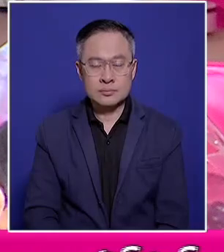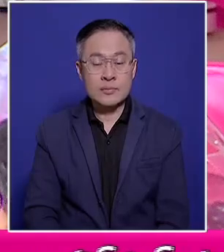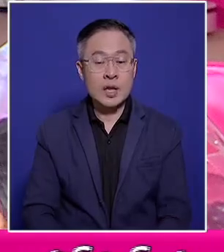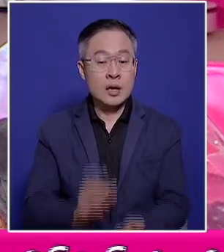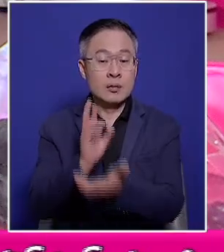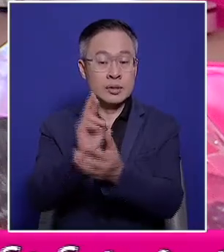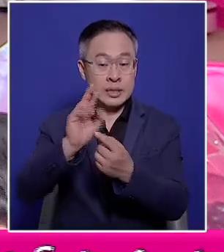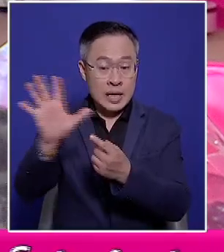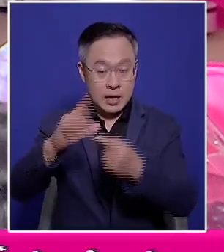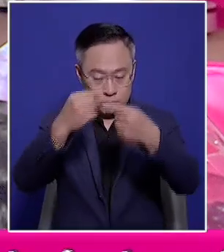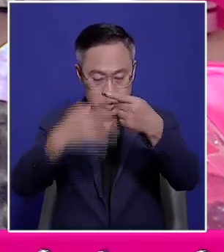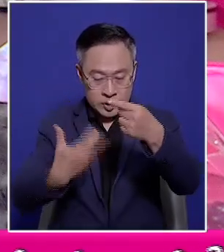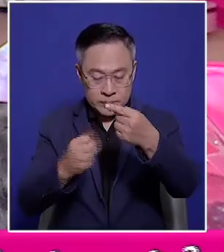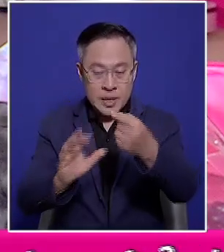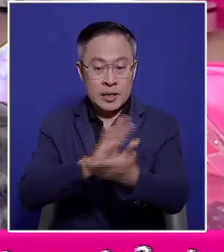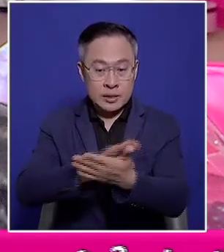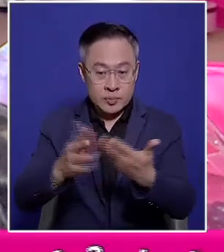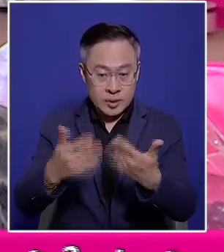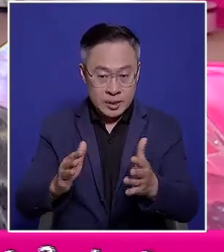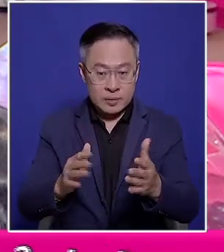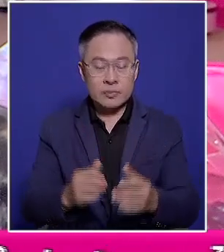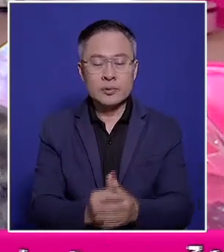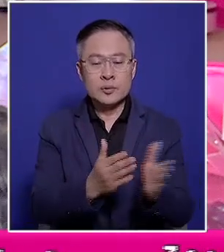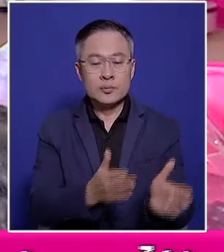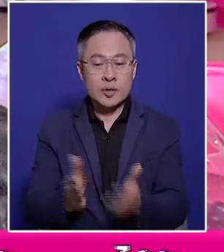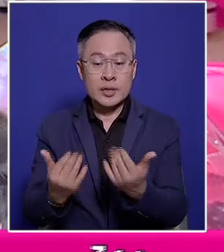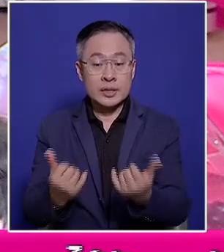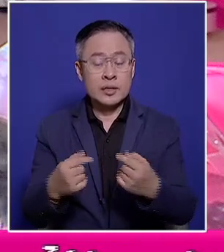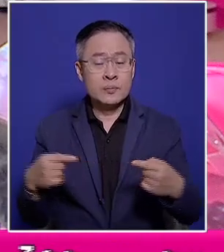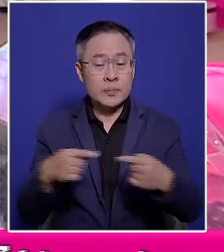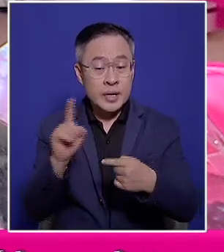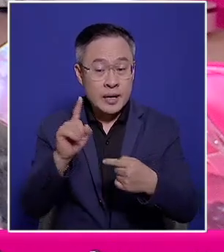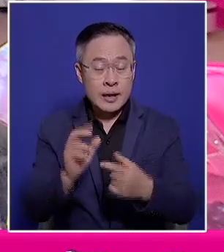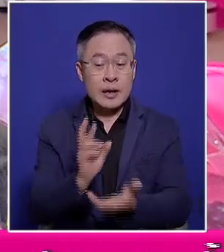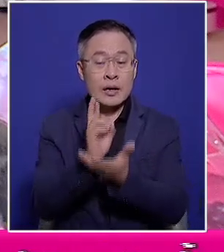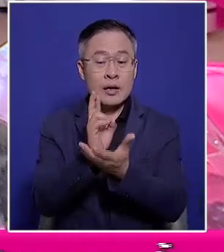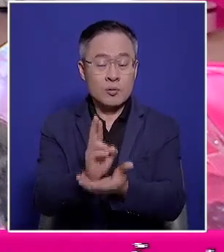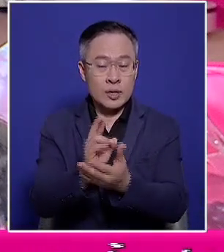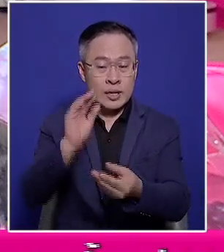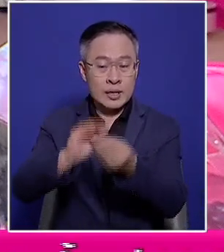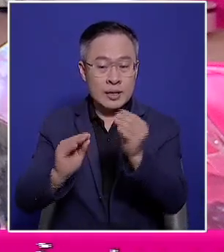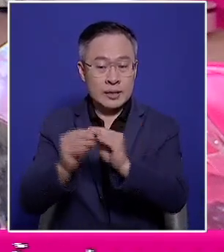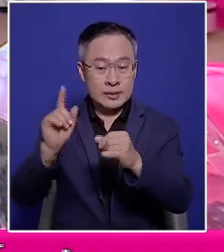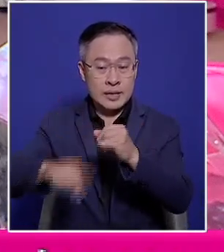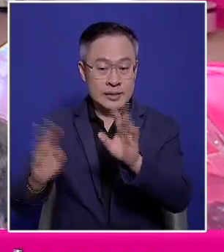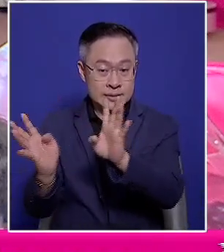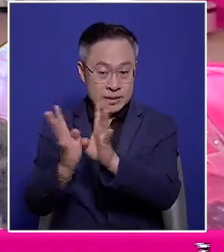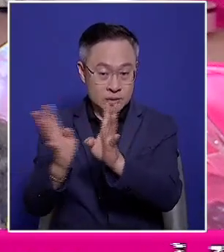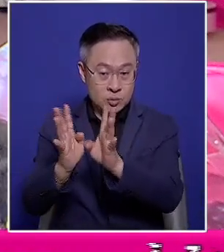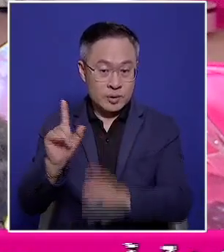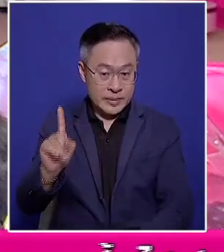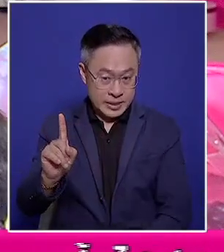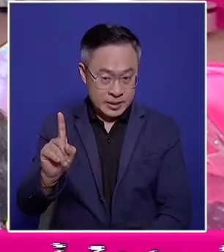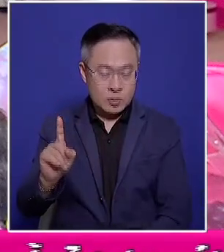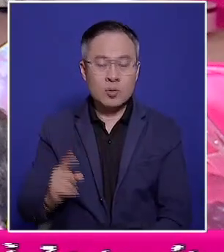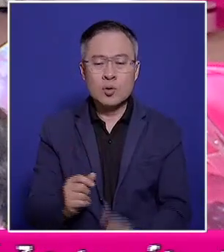ได้ทำการออกรางวัลอันดับที่5ครบทั้ง15ครั้งแล้วต่อไปจะทำการออกรางวัลอันดับเลขท้าย4ตัวออก1ครั้ง